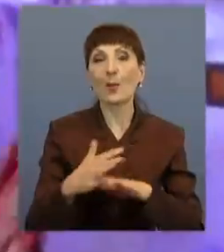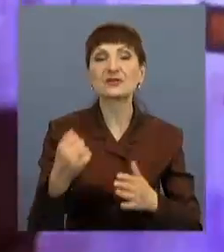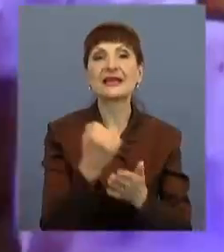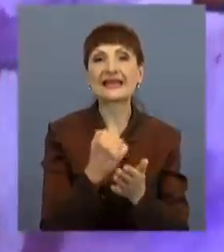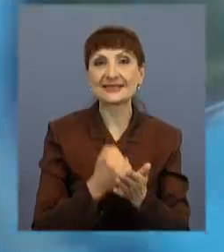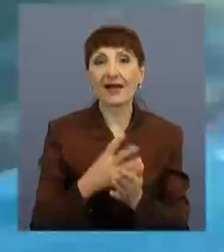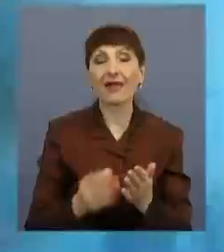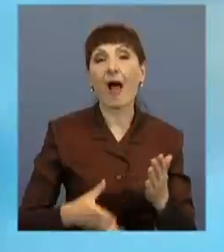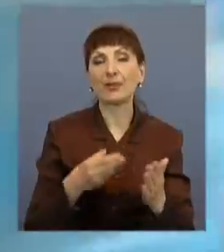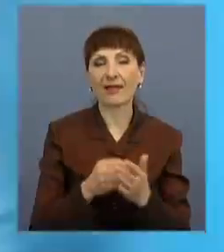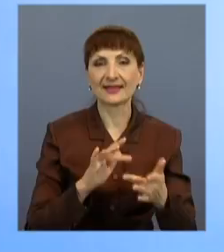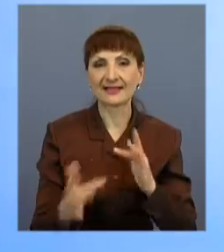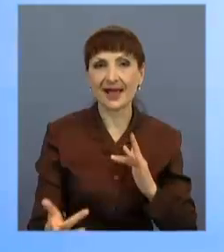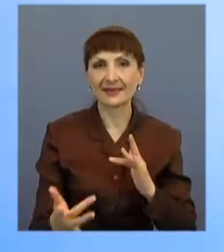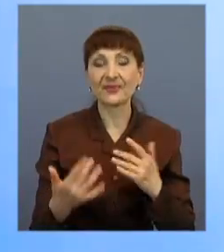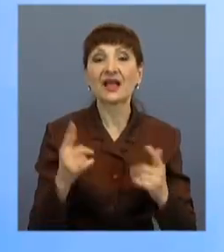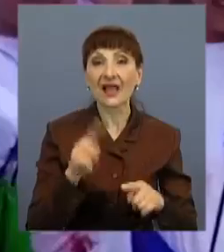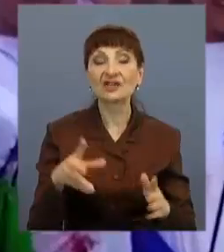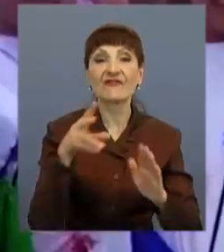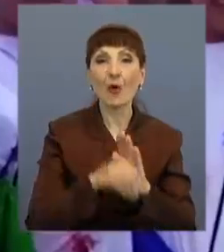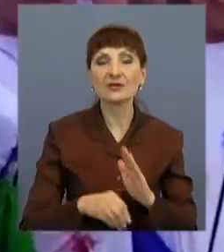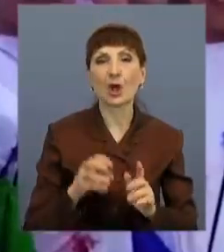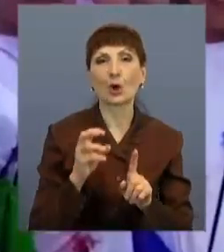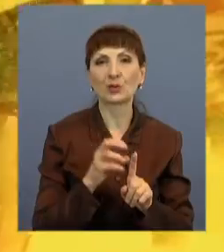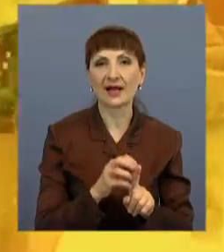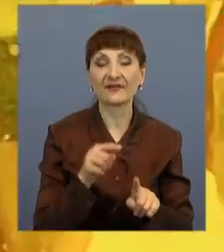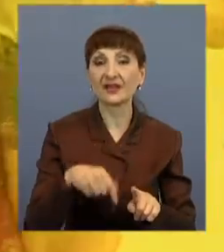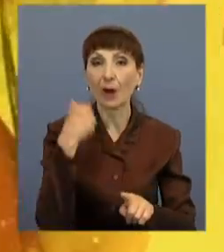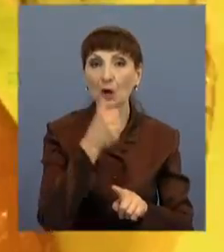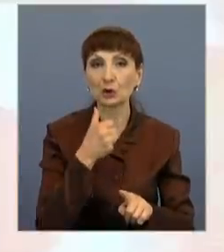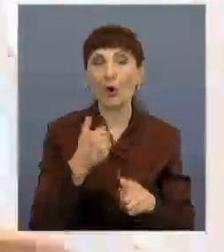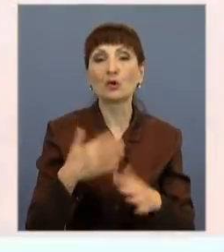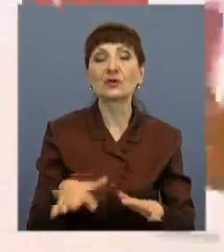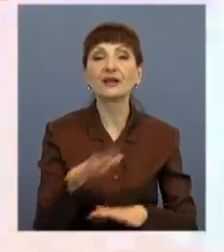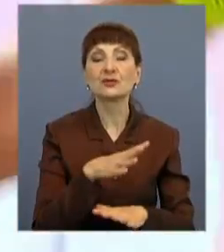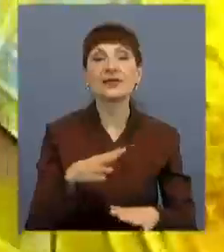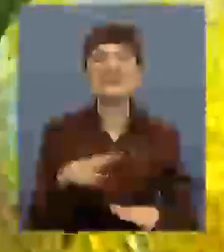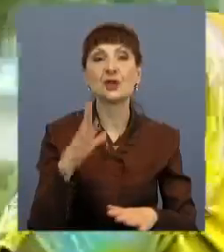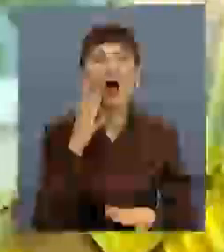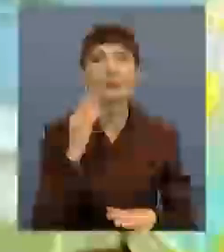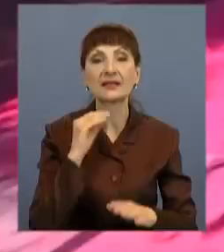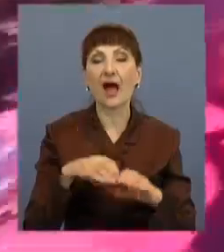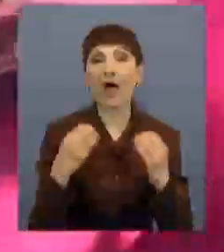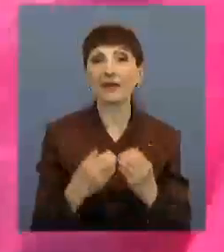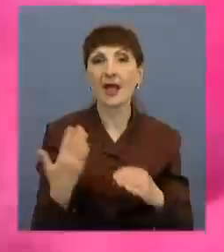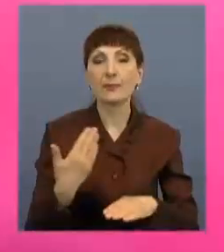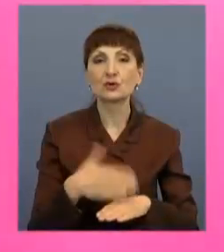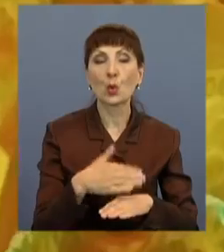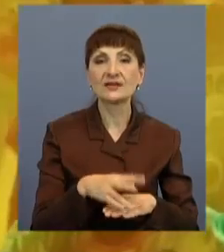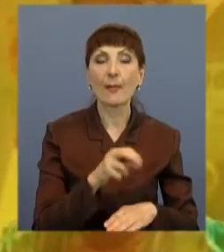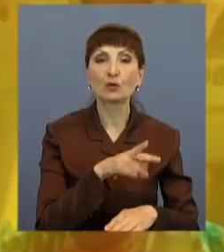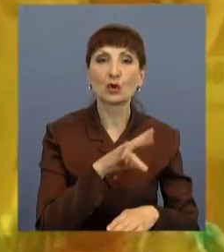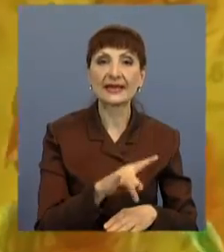и оплаты на сайте. В комплект участника также входит рюкзак. В этом году марафон пройдет на территории Алматы-Арена между улицами Момышулы